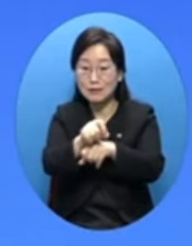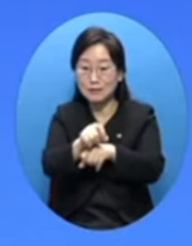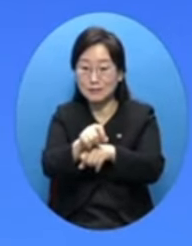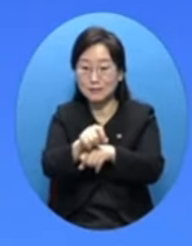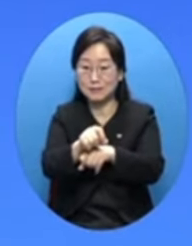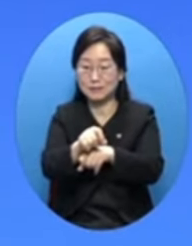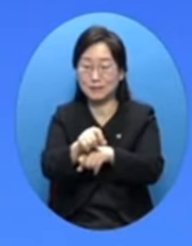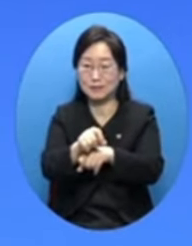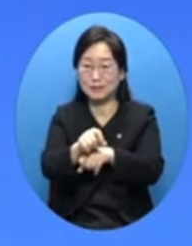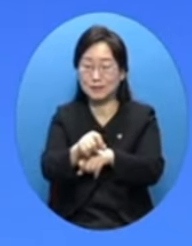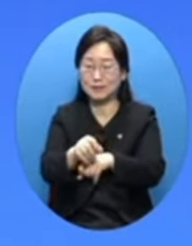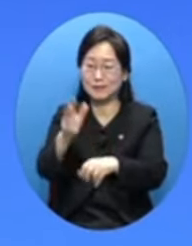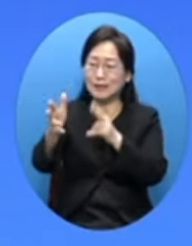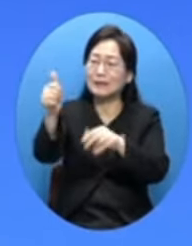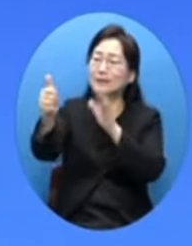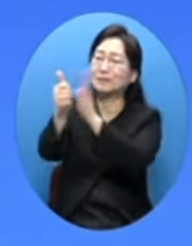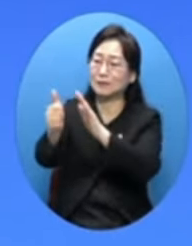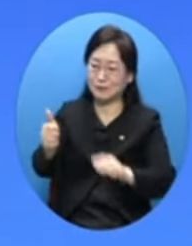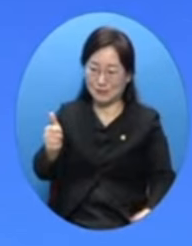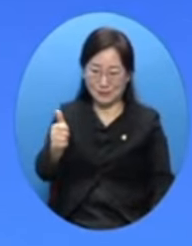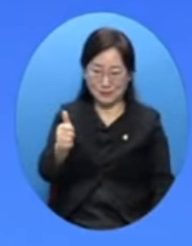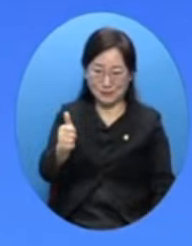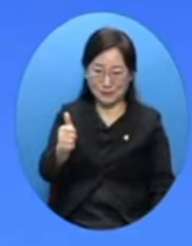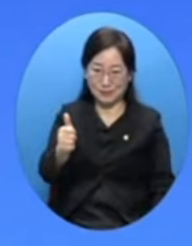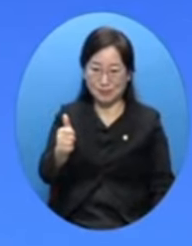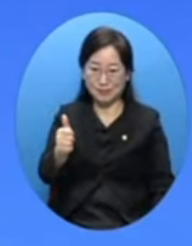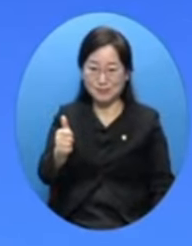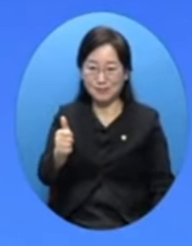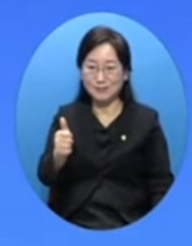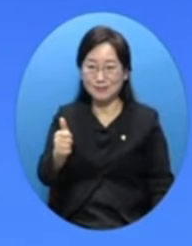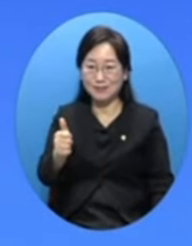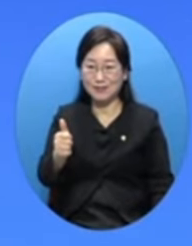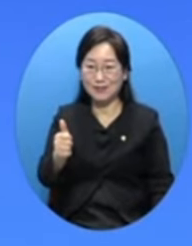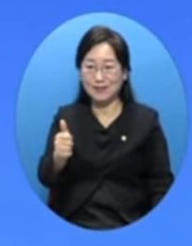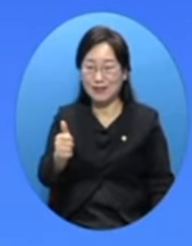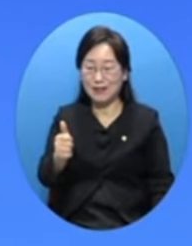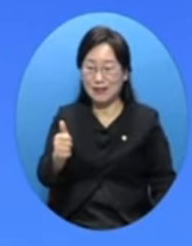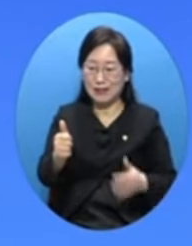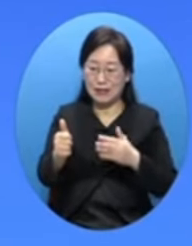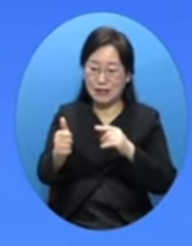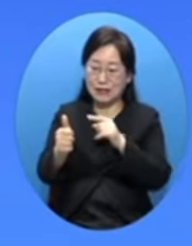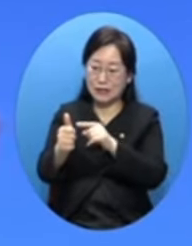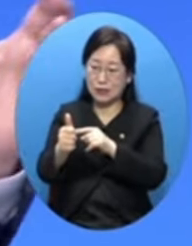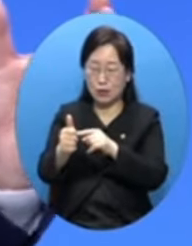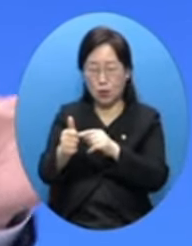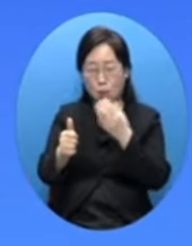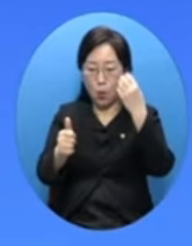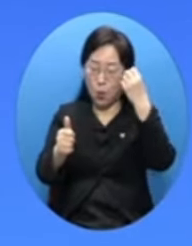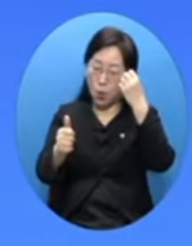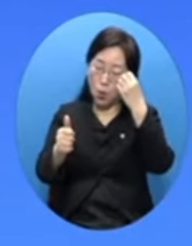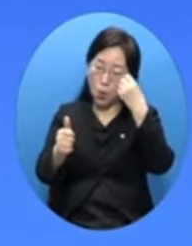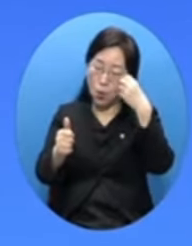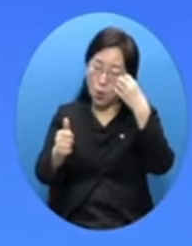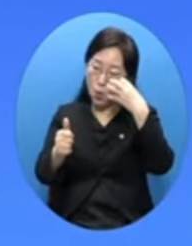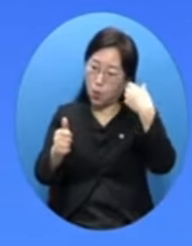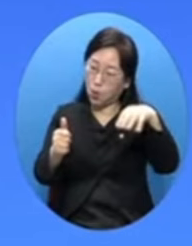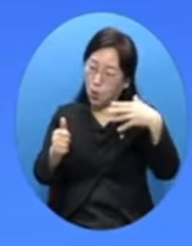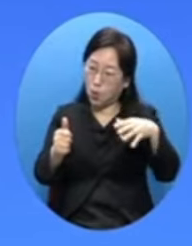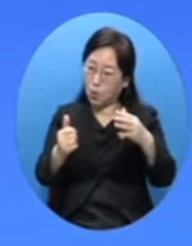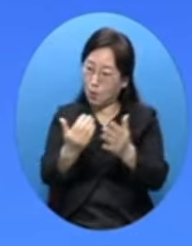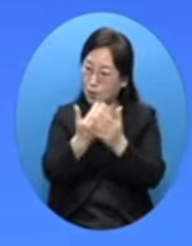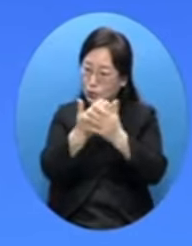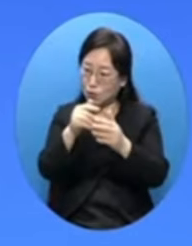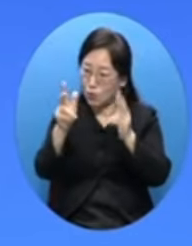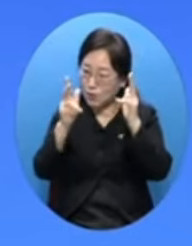직원이 사장님 의장님 제가 봐도 참 신경 이렇게 번창하게 달다는 것은